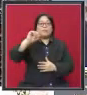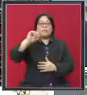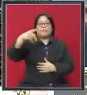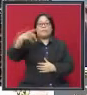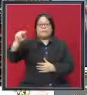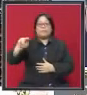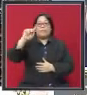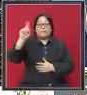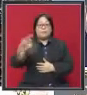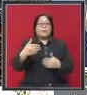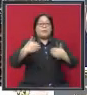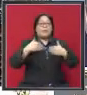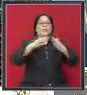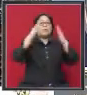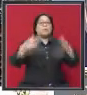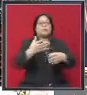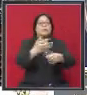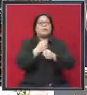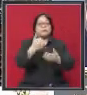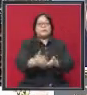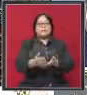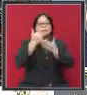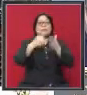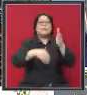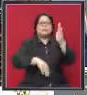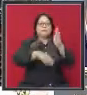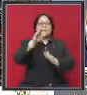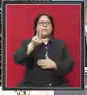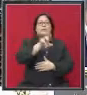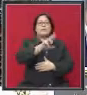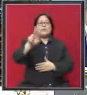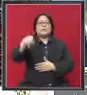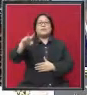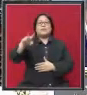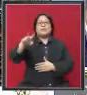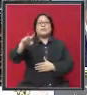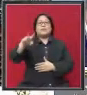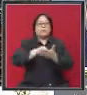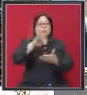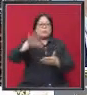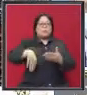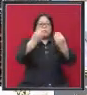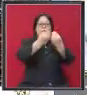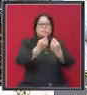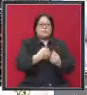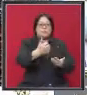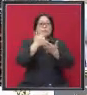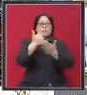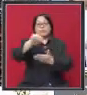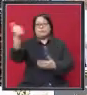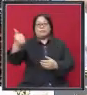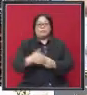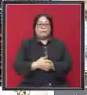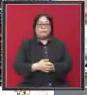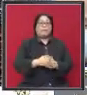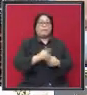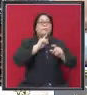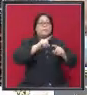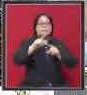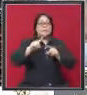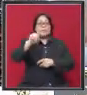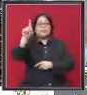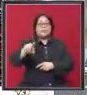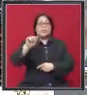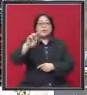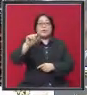dan BPN sahaja, ada isi rumah yang mendapat bantuan melebihi 3,400. Ini belum mengambil kira bantuan-bantuan lain. Menjawab